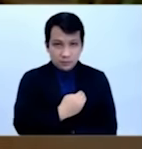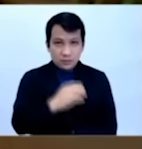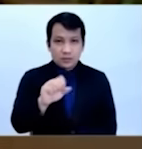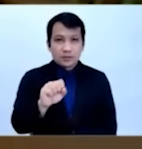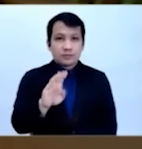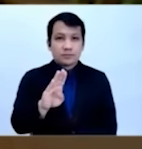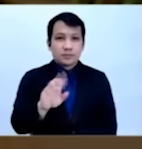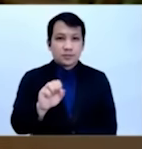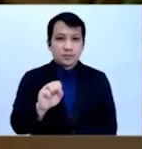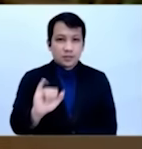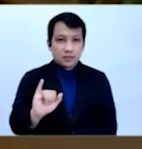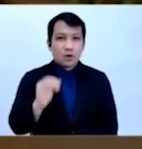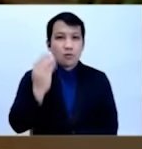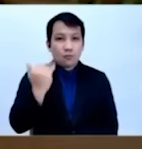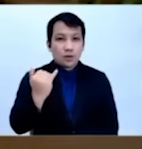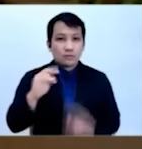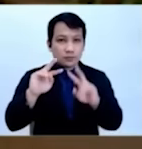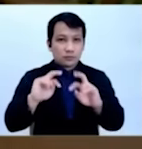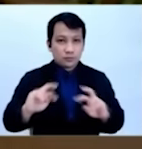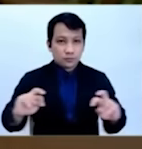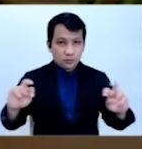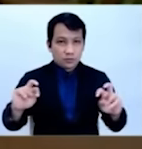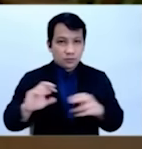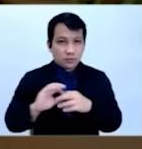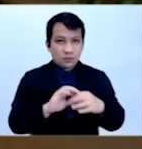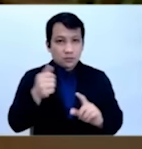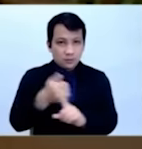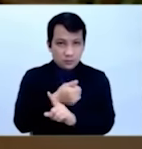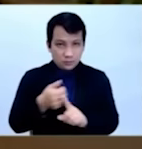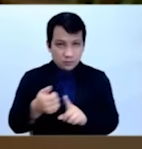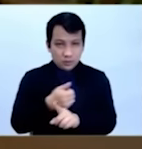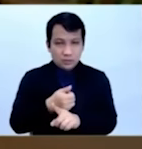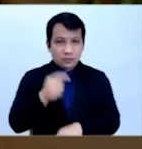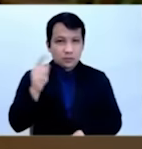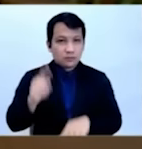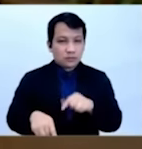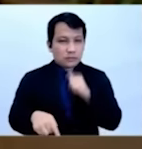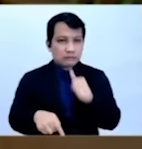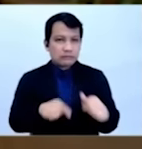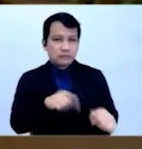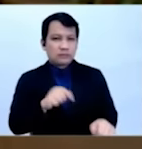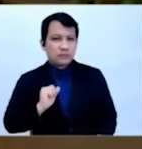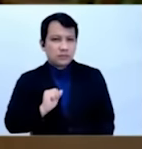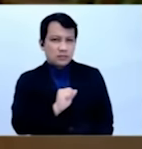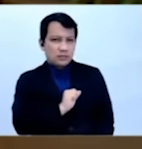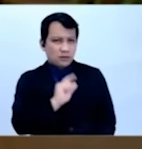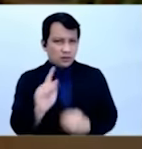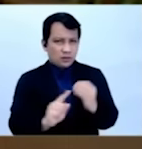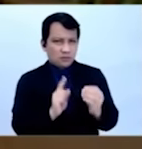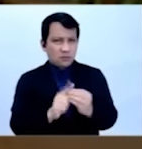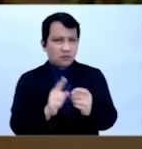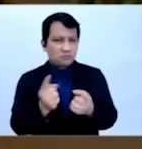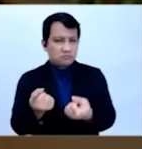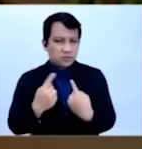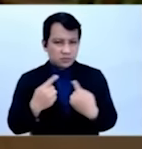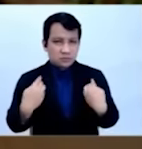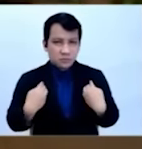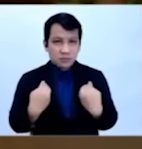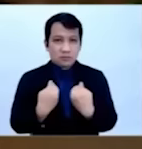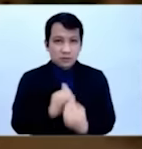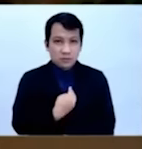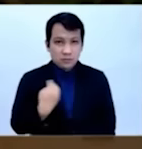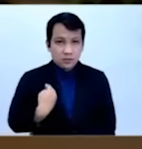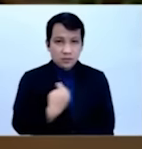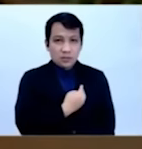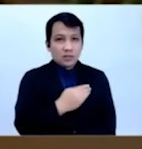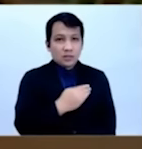kaugnay pa rin ang investigasyon ng umano'y pang-aabuso. Pero hindi kumbinsido ang senador sa mga naging sagot ng mga miyembro ng SBSI, lalo